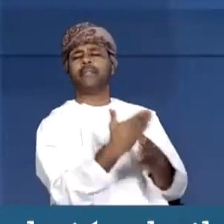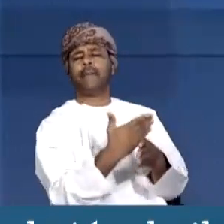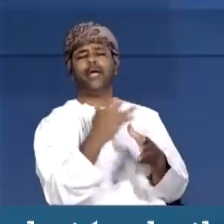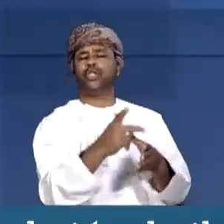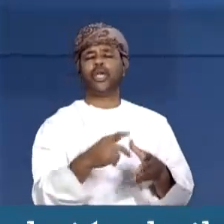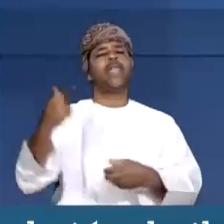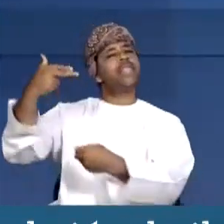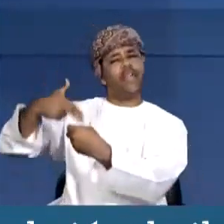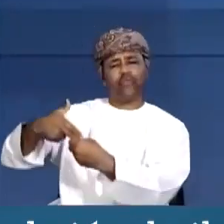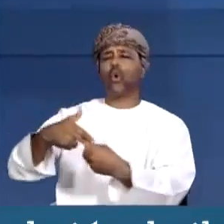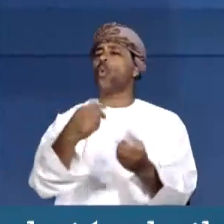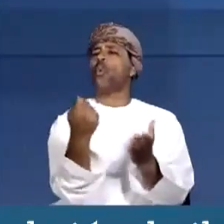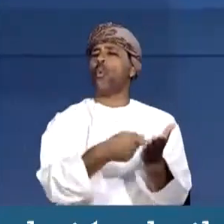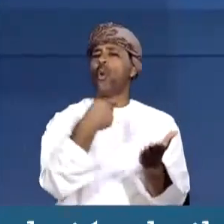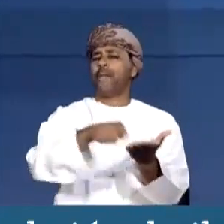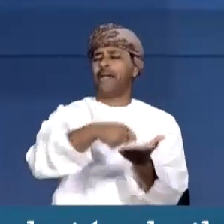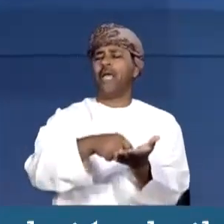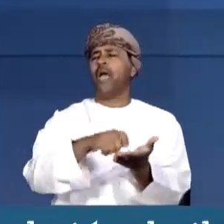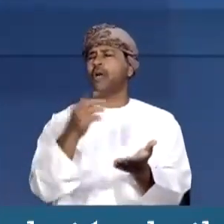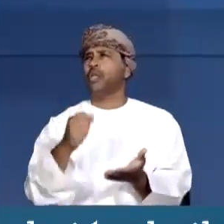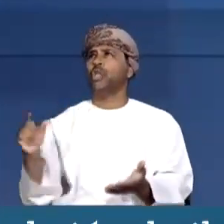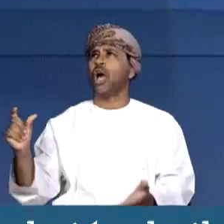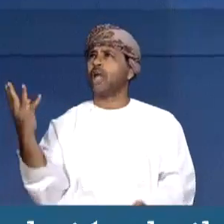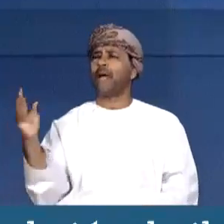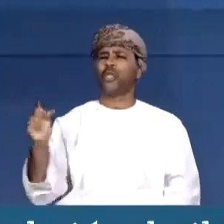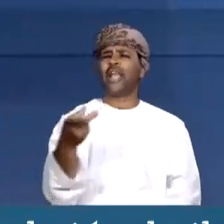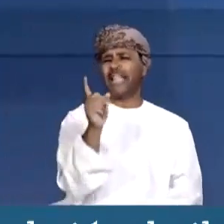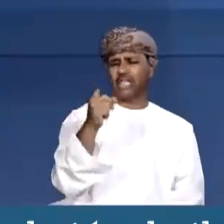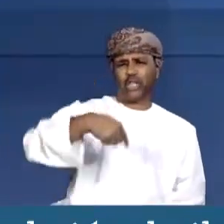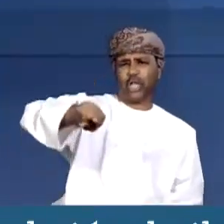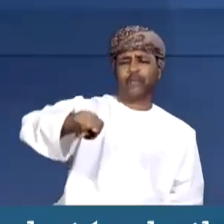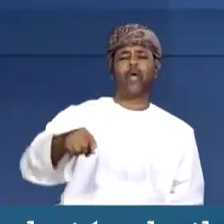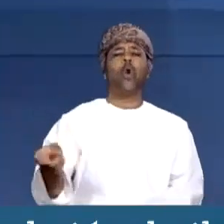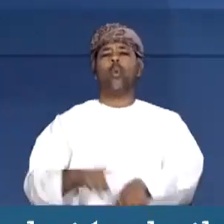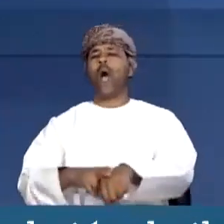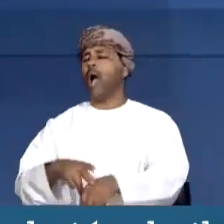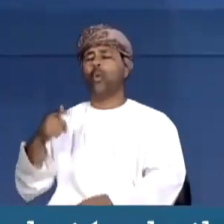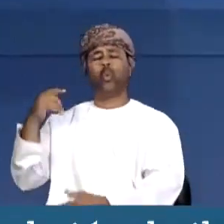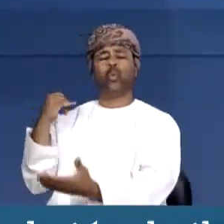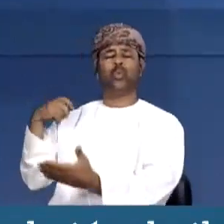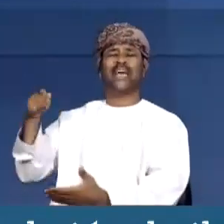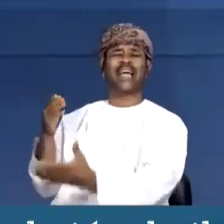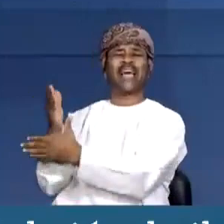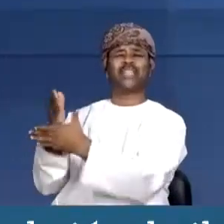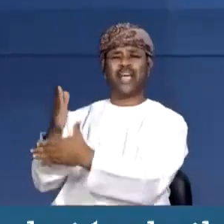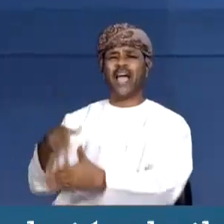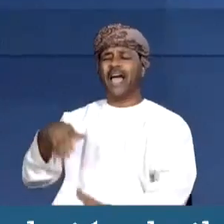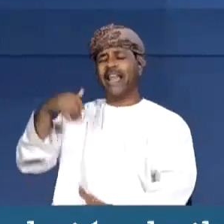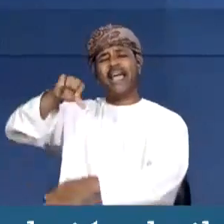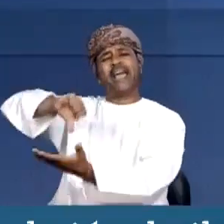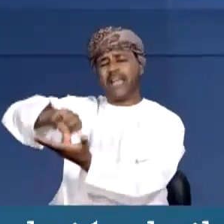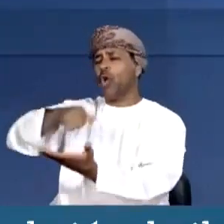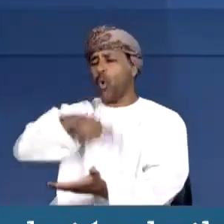القطاعين النفطي والمالي في 4 نوفمبر الجاري. وقال المتحدث باسم وزارة الخارجية الإيرانية بهرام قاسمي